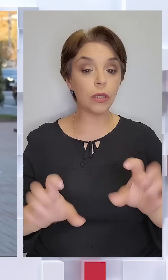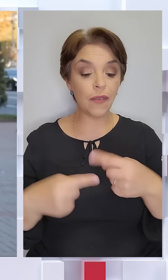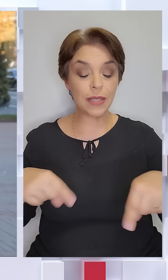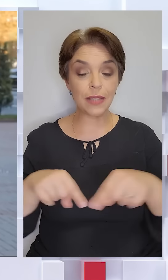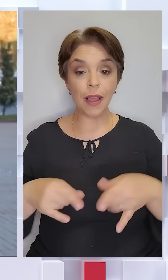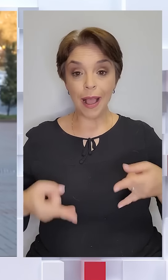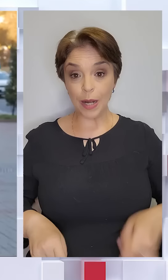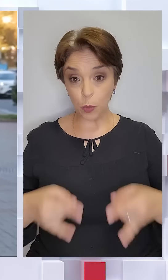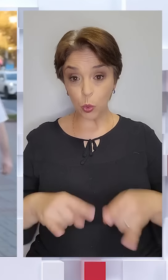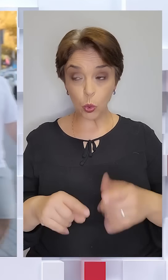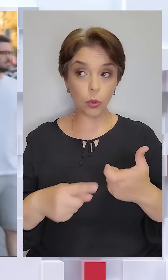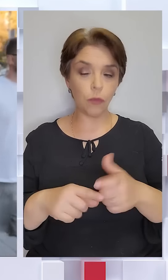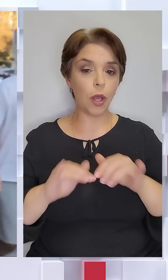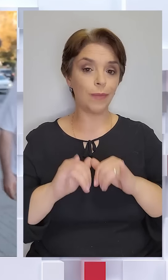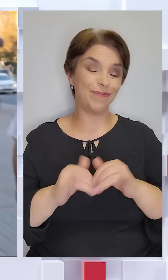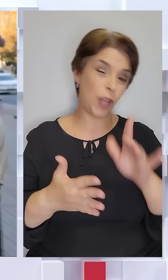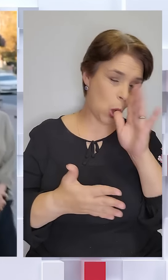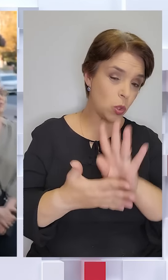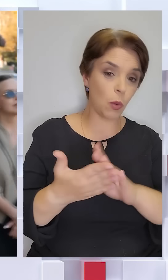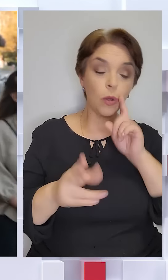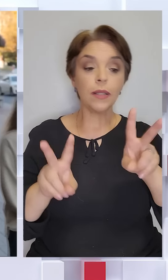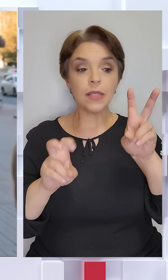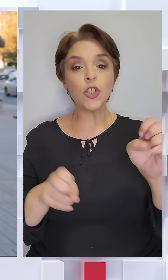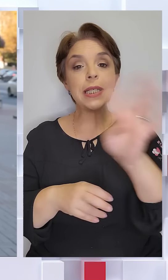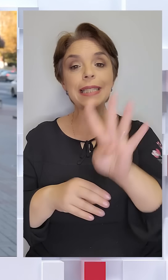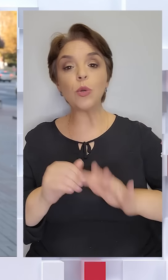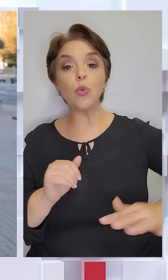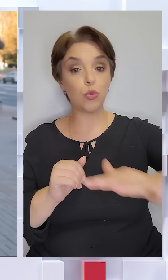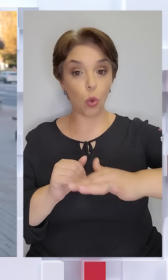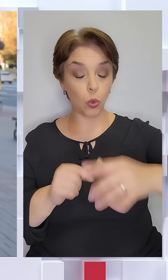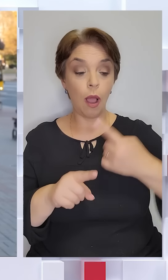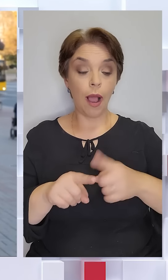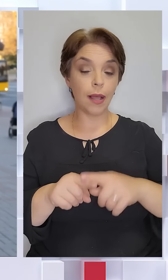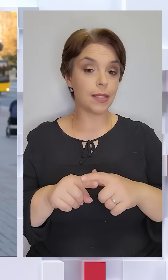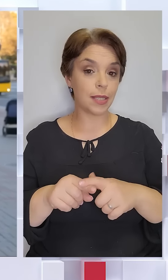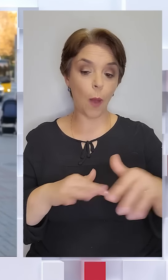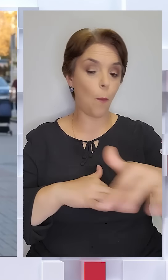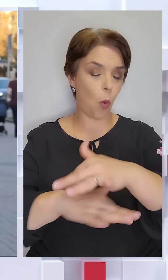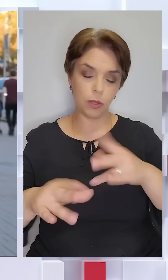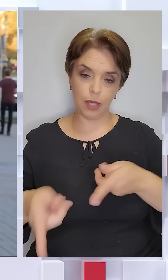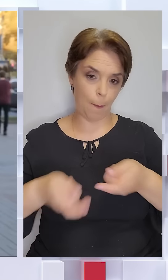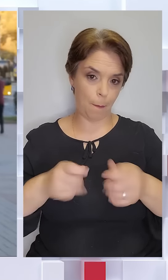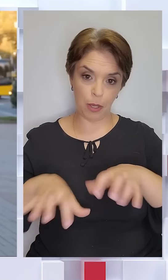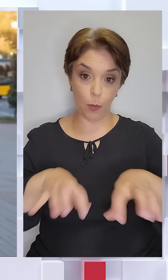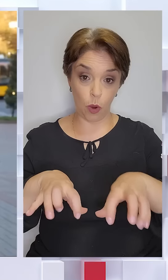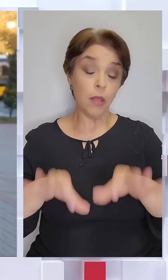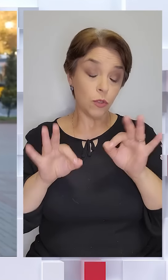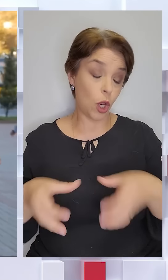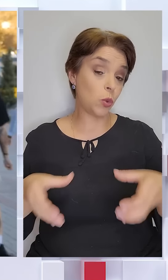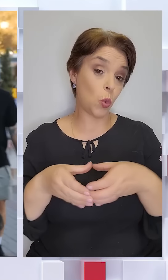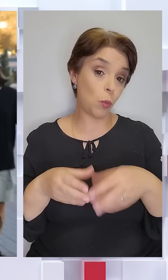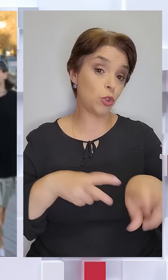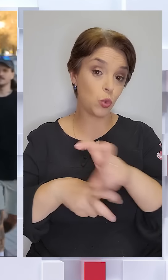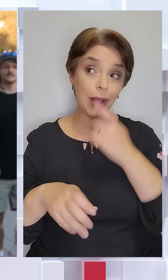сфері репродуктології доволі розвите, і Україну називаючи сірою зоною, а це поле для маніпуляцій. Так, злочинне